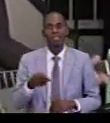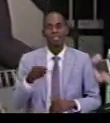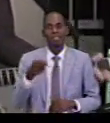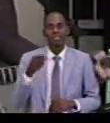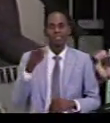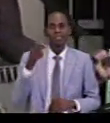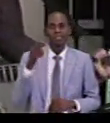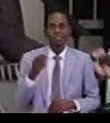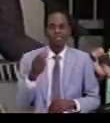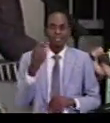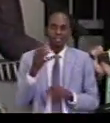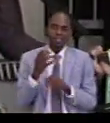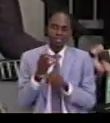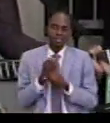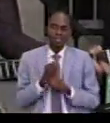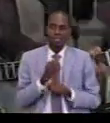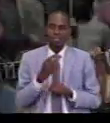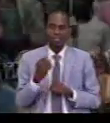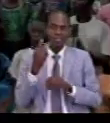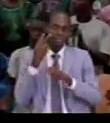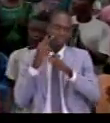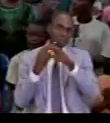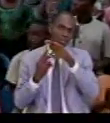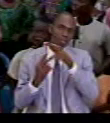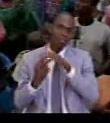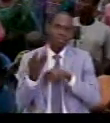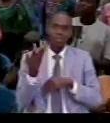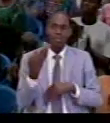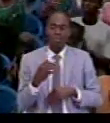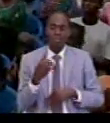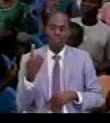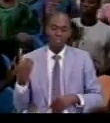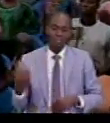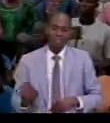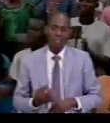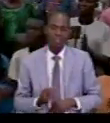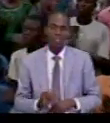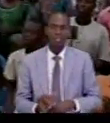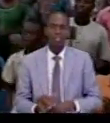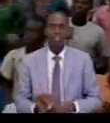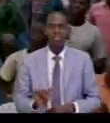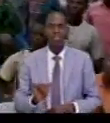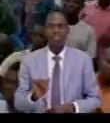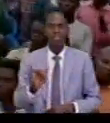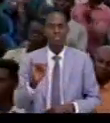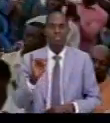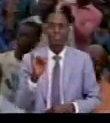haut, saisissant la vision d'éternité.